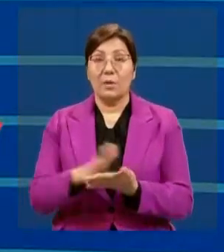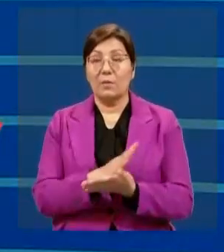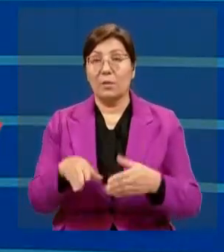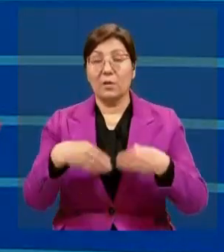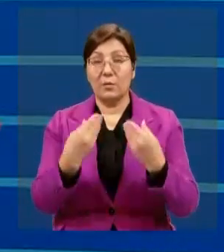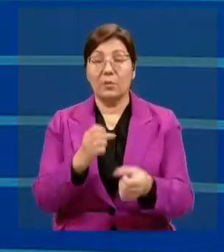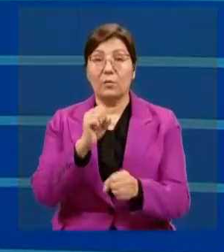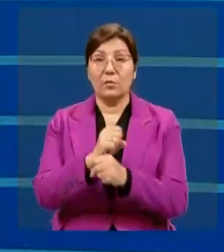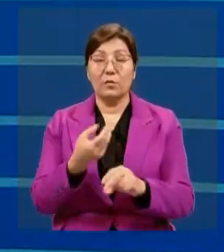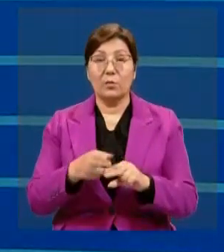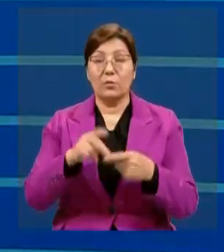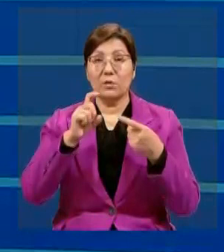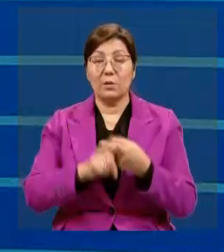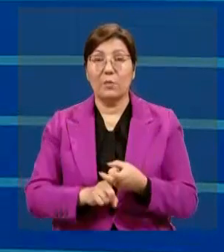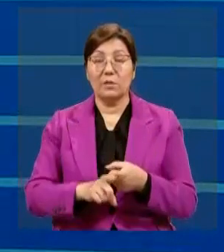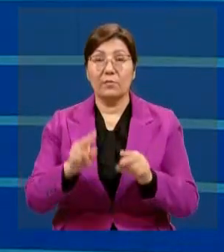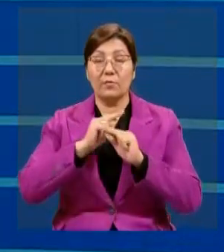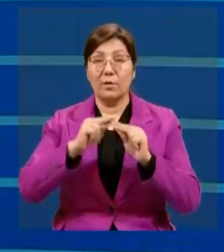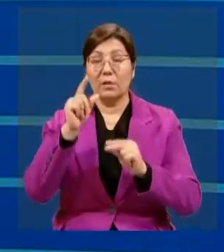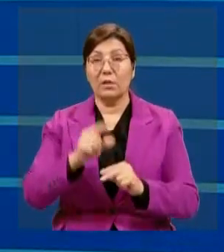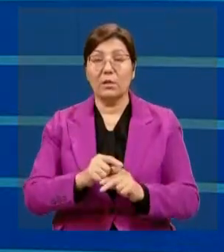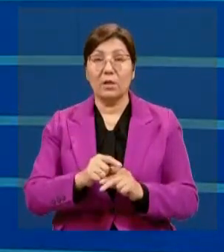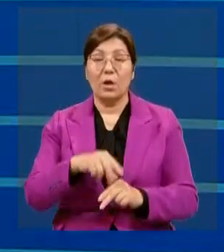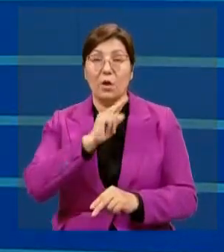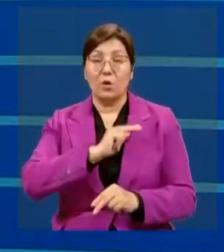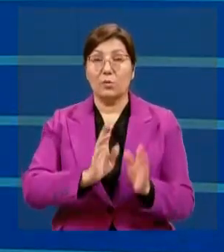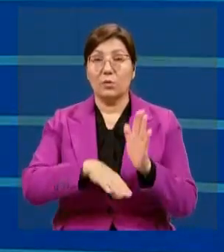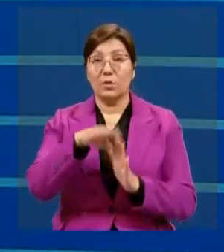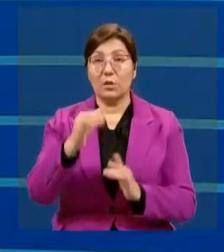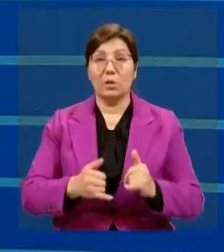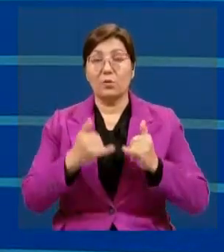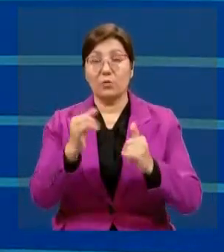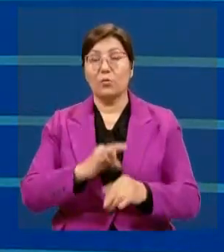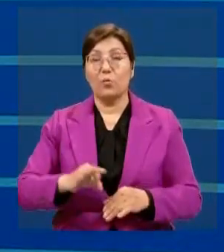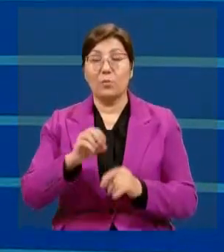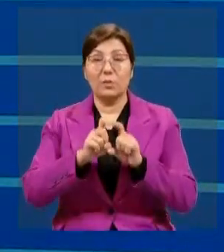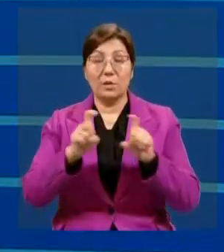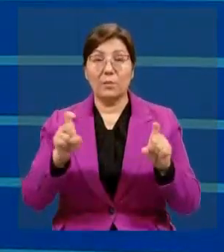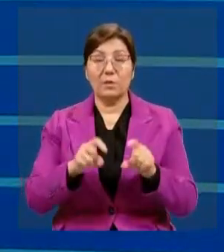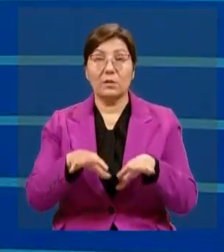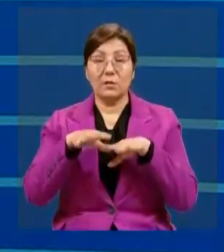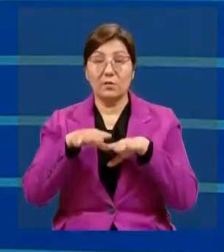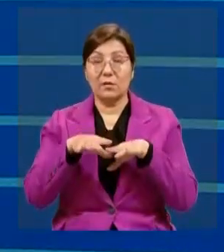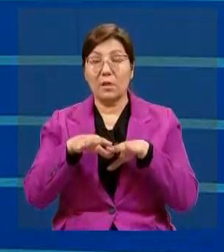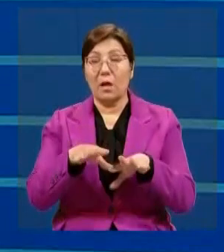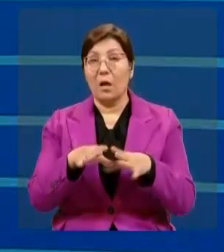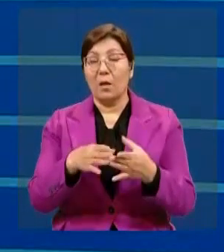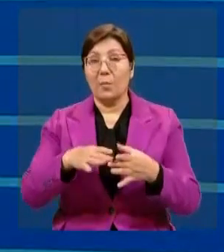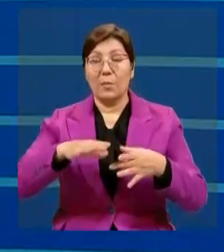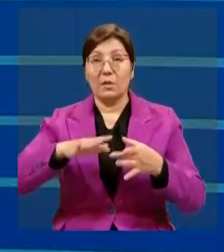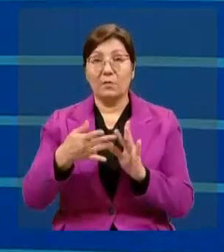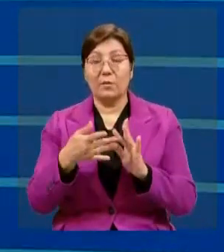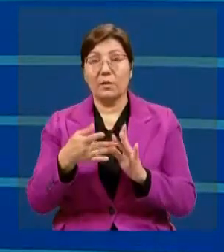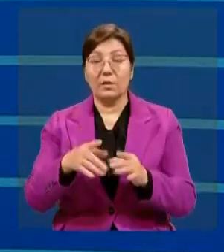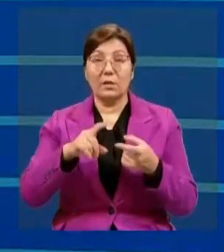Осыған байланысты мұғалімдердің жұмысын жақсарту үшін жалпы облыстағы мектептерді цифрлық платформаларға тез арада қосу